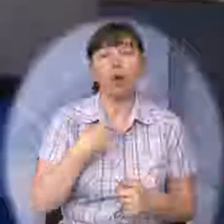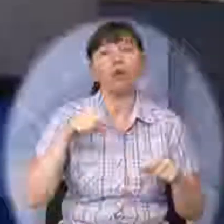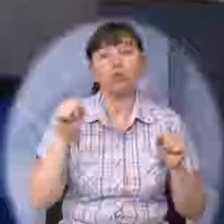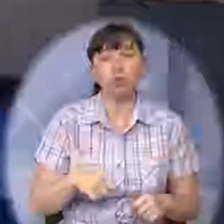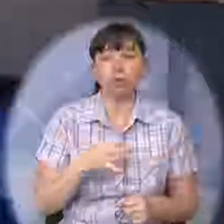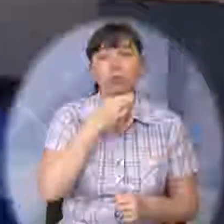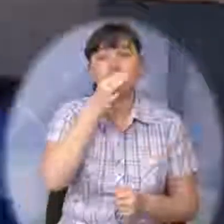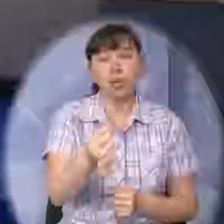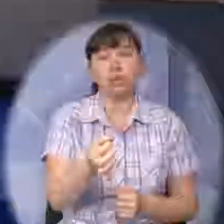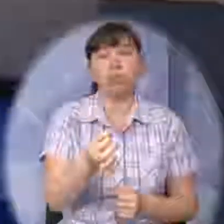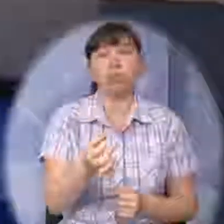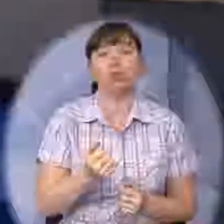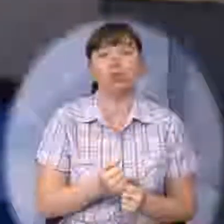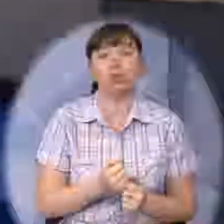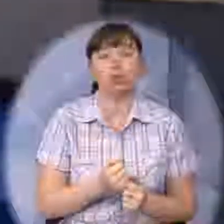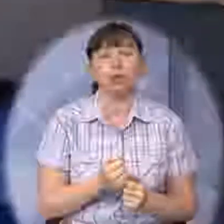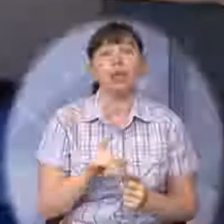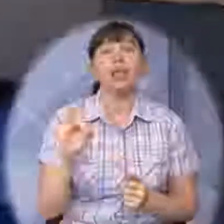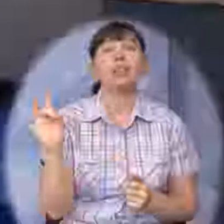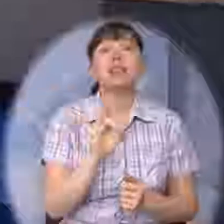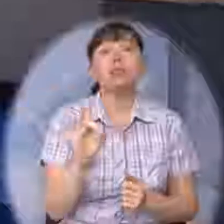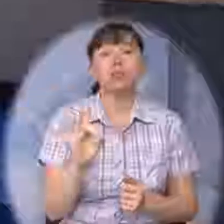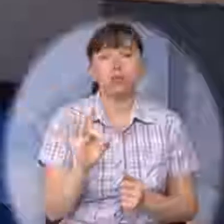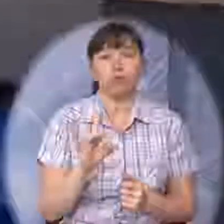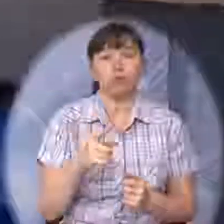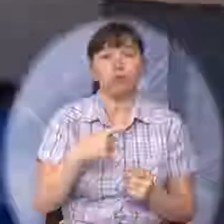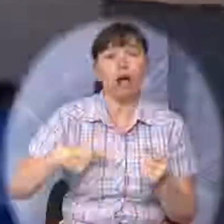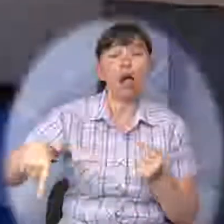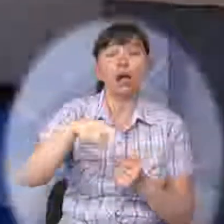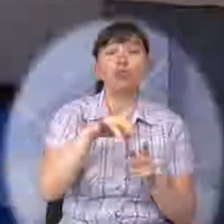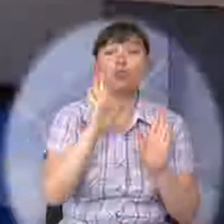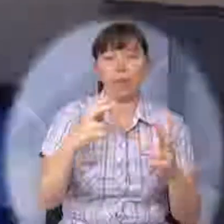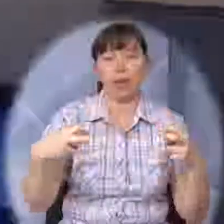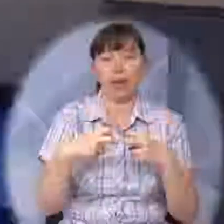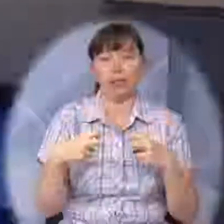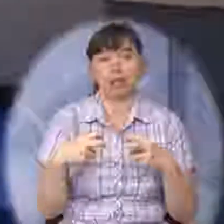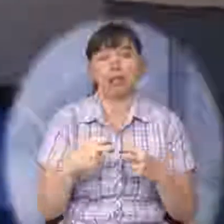eu aș putea să mă expun pe dimensiunea ce țin de area orașului Rezina.